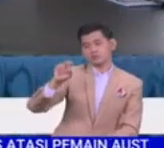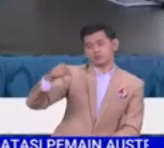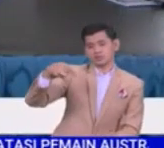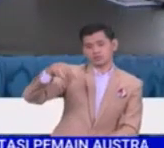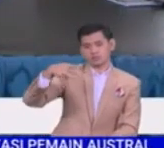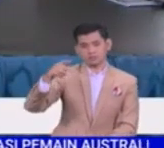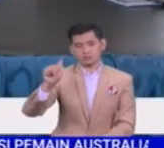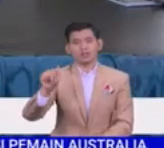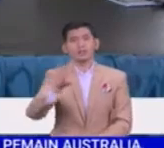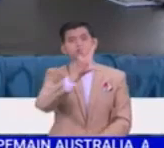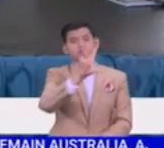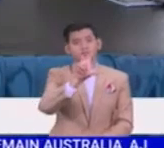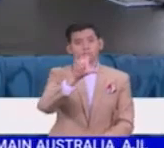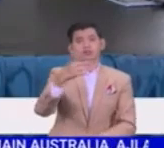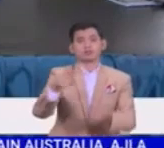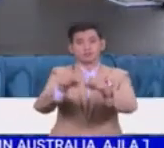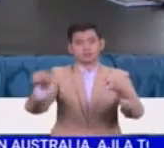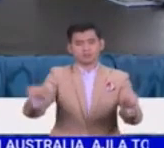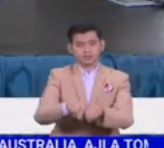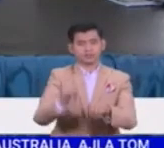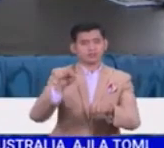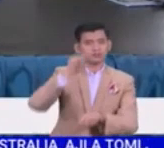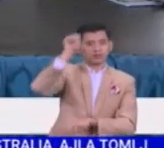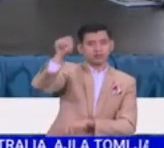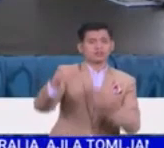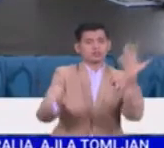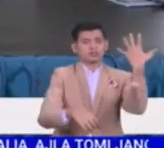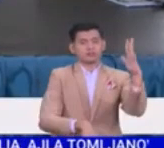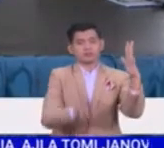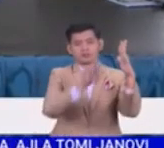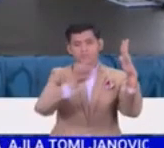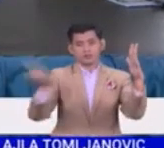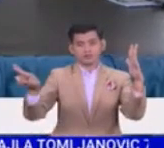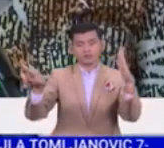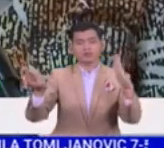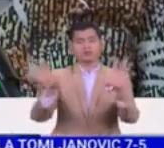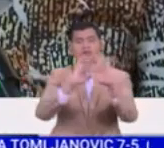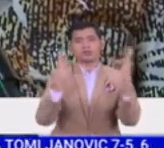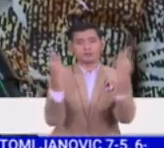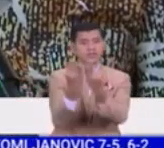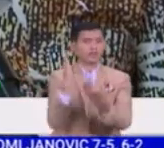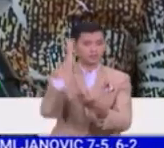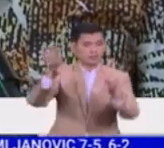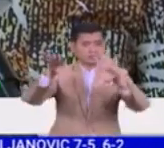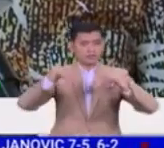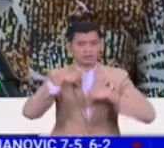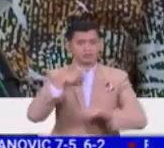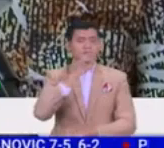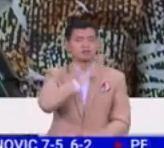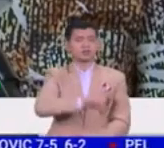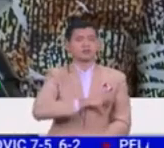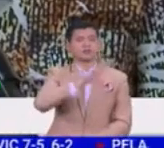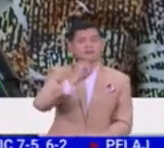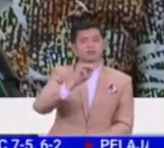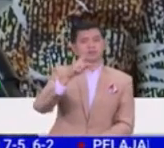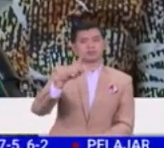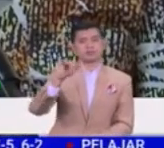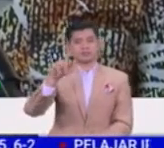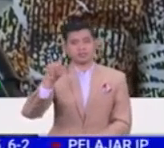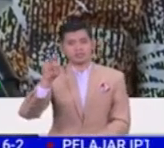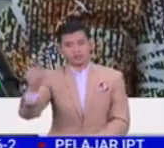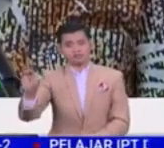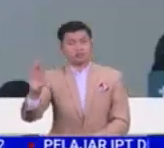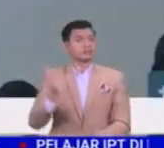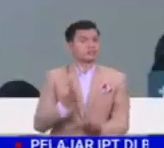sebanyak 30 lokaliti di Sabah melibatkan 15,000 ketua isi rumah akan menerima manfaat BMTKM